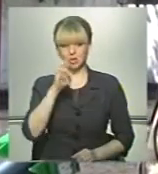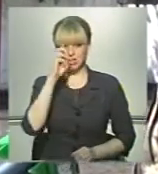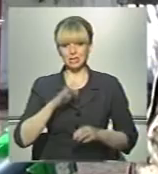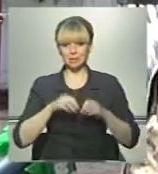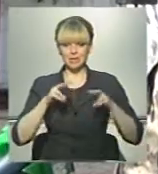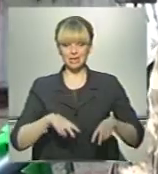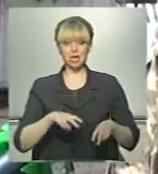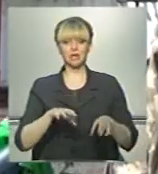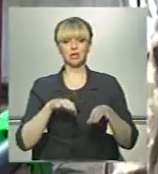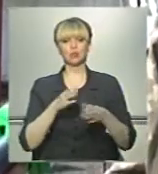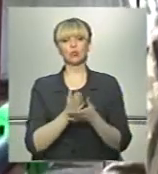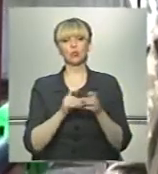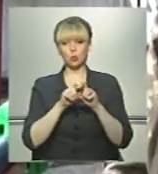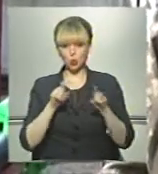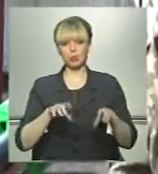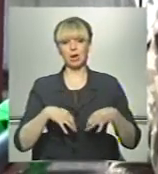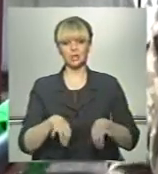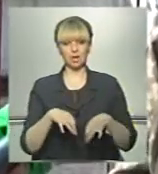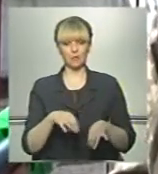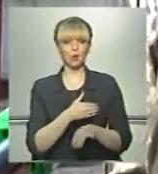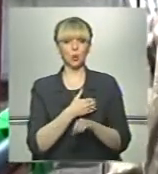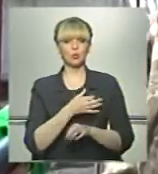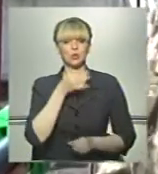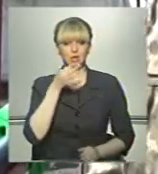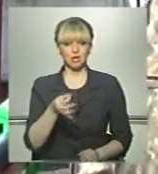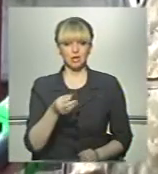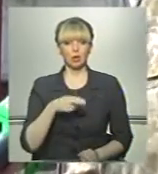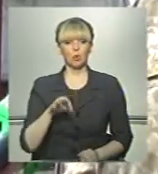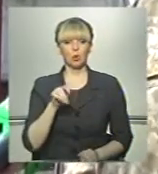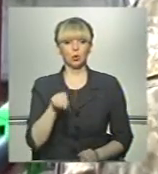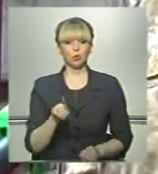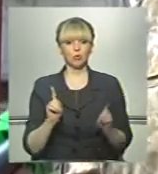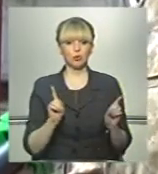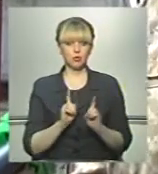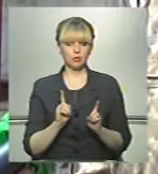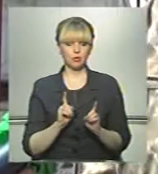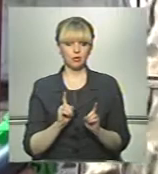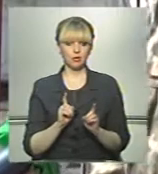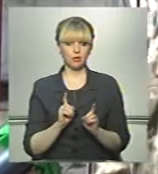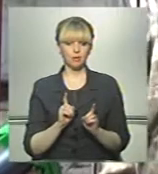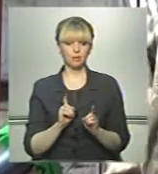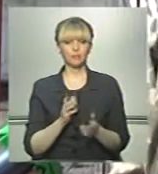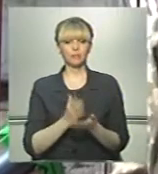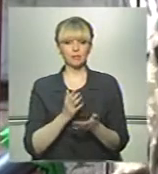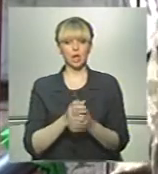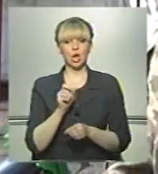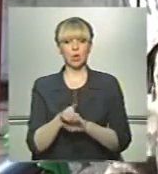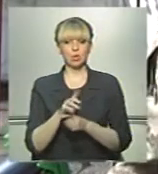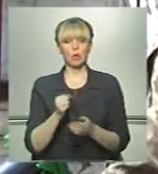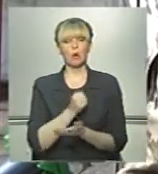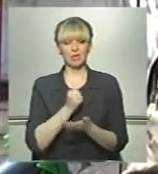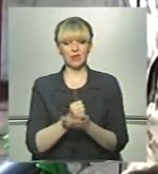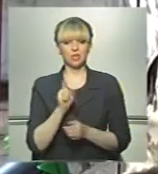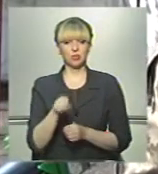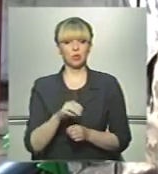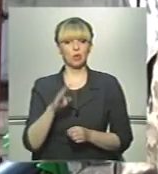спеціальна служба транспорту. Хочу нагадати про те, що діє розпорядження і підтвердження тому,